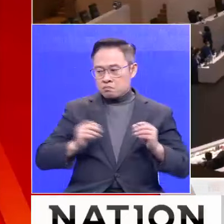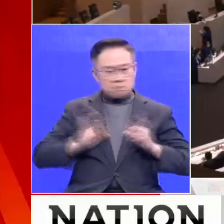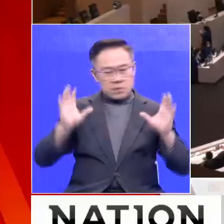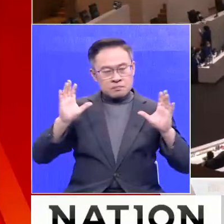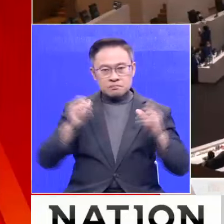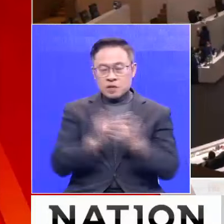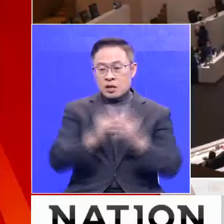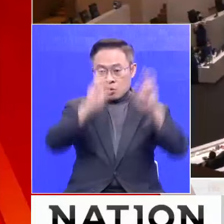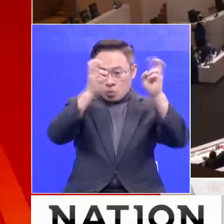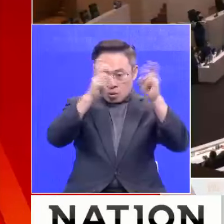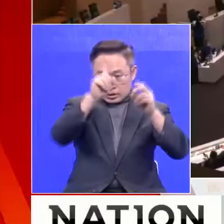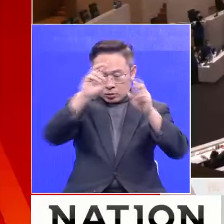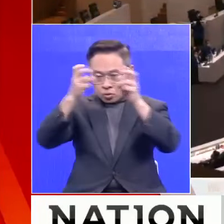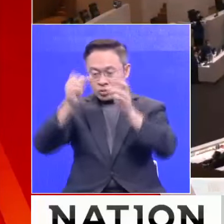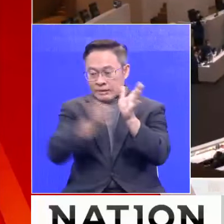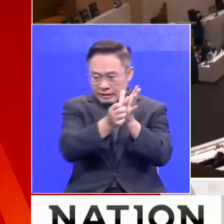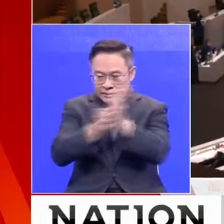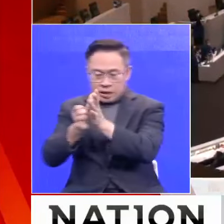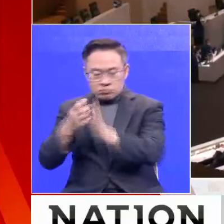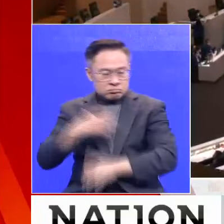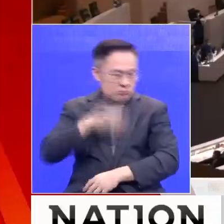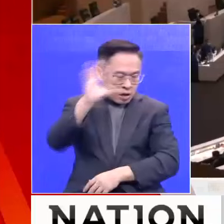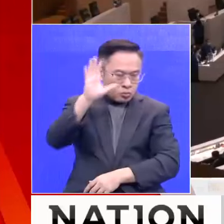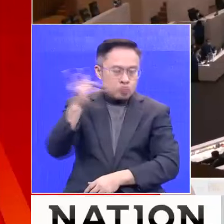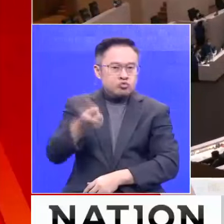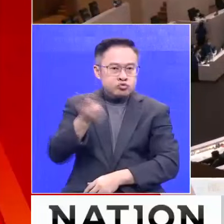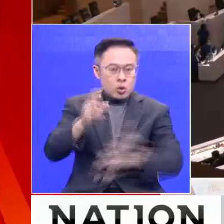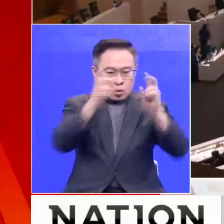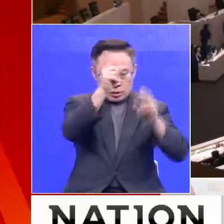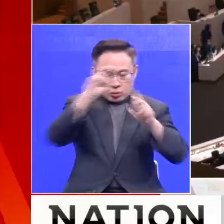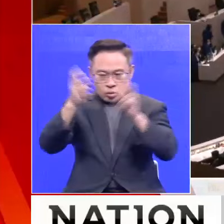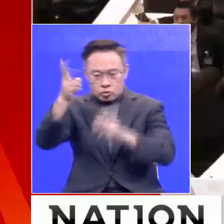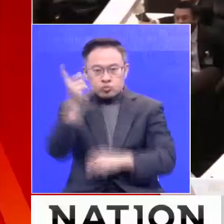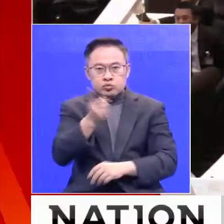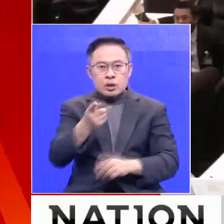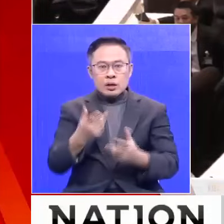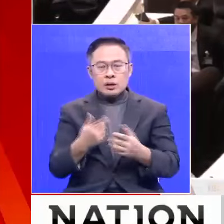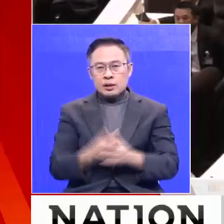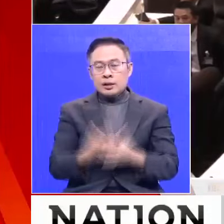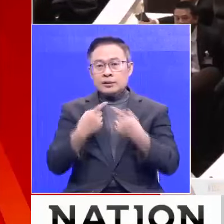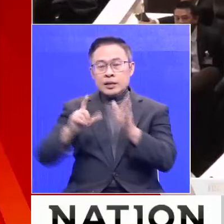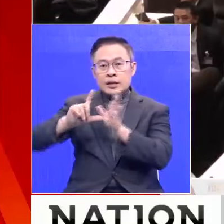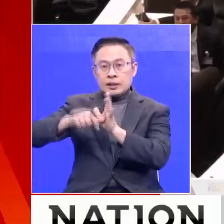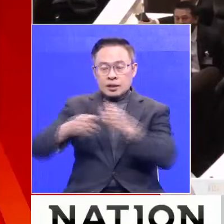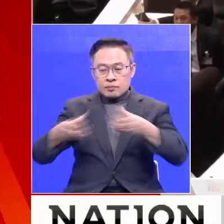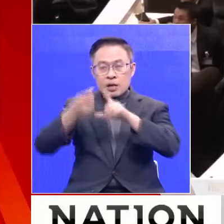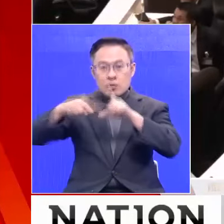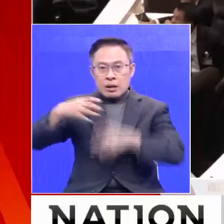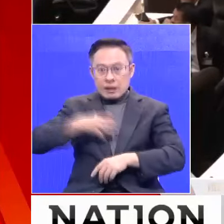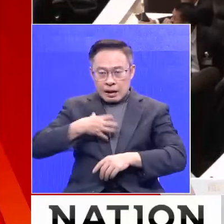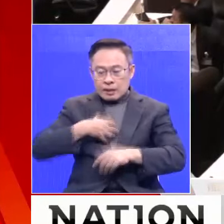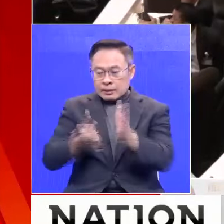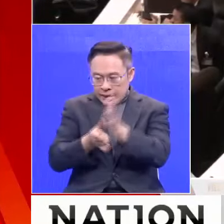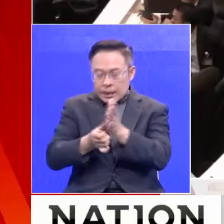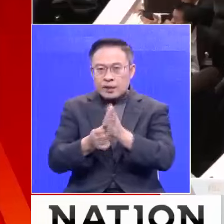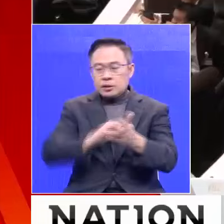ใช ่แต่ทีนี้คุณไอติมบอกอาจจะไปแก้บางอย่างที่อาจจะไม่ได้เกี่ยวกับสถาบันก็ได้แต่ทีนี้คำถามก็คือว่าแล้วสสพรรคอื่นที่เขามีจุด